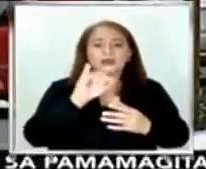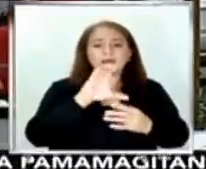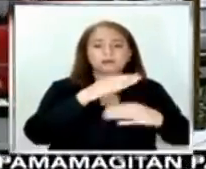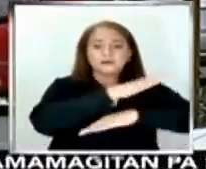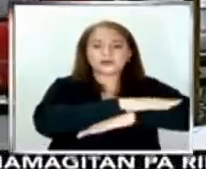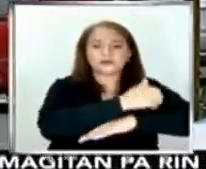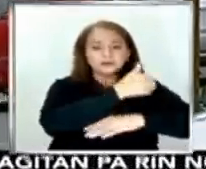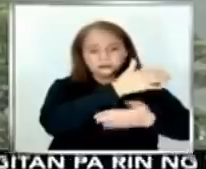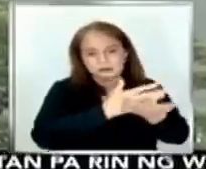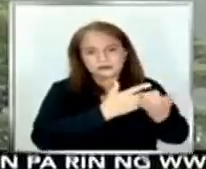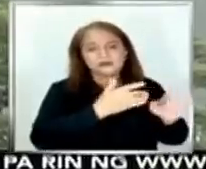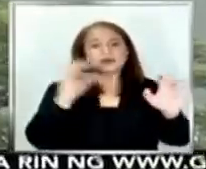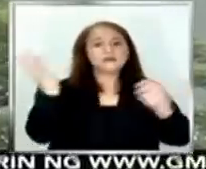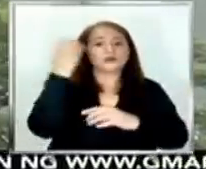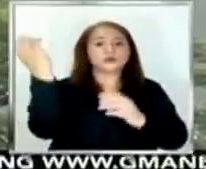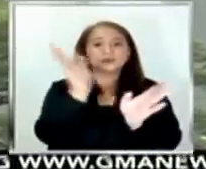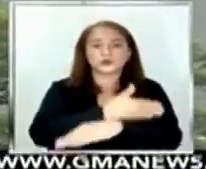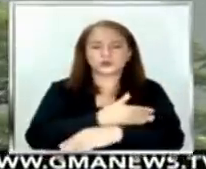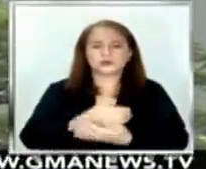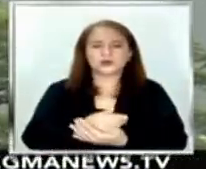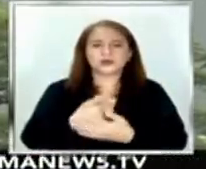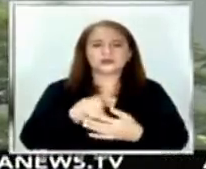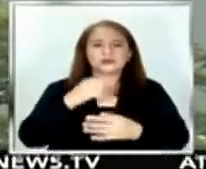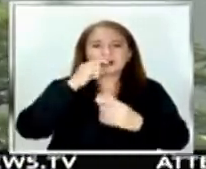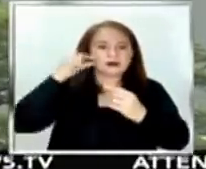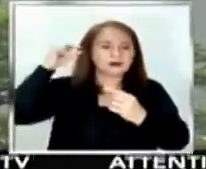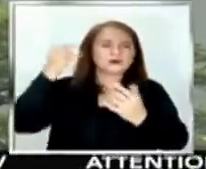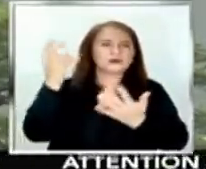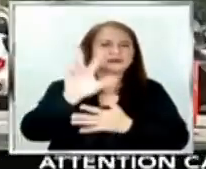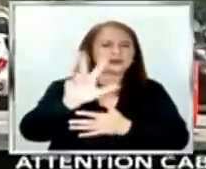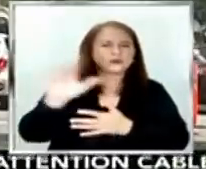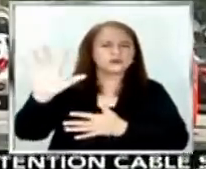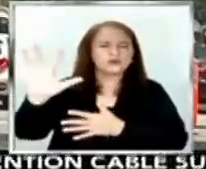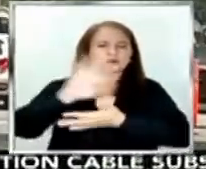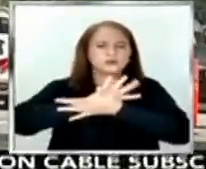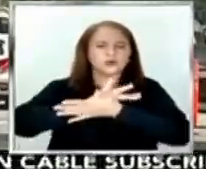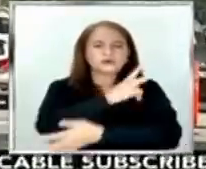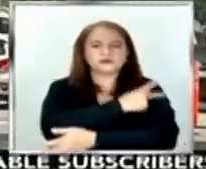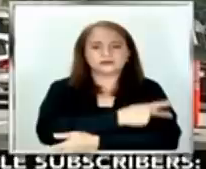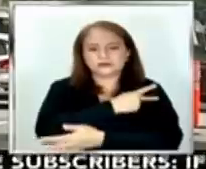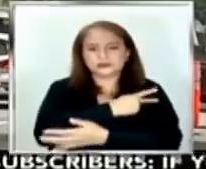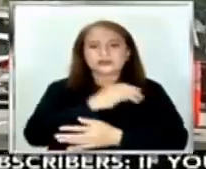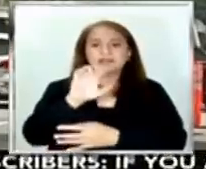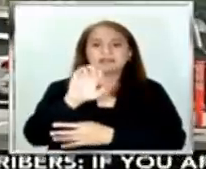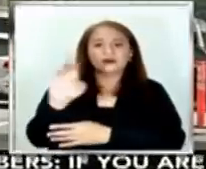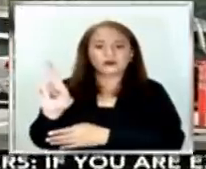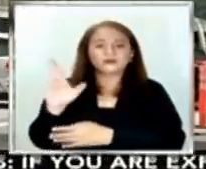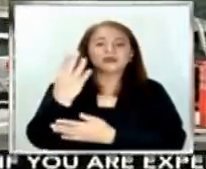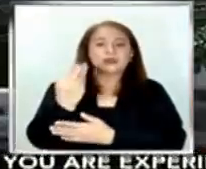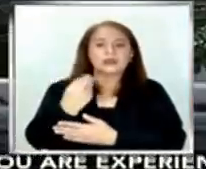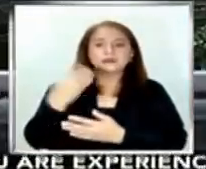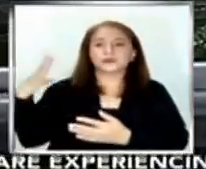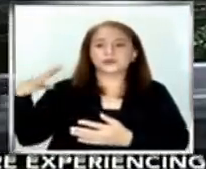sa emergency room. Naka-intubate na raw ang nasa 3 hanggang 5 COVID patients sa nasa ER pa lang at naghihintay na